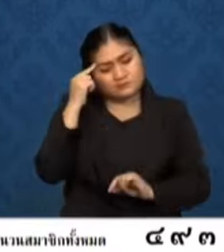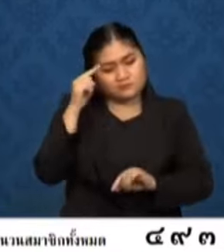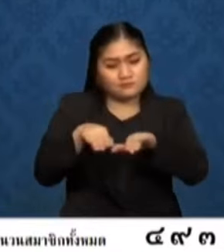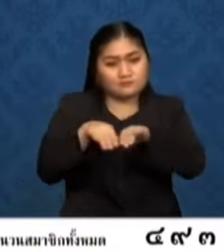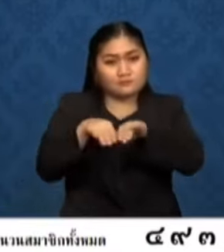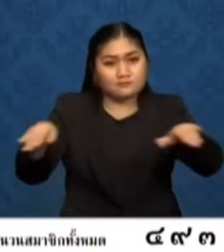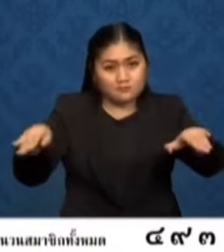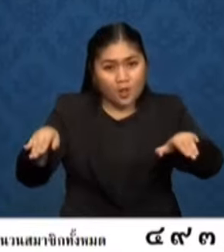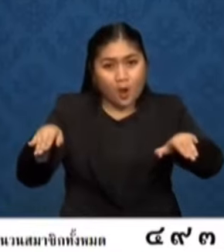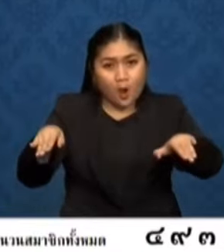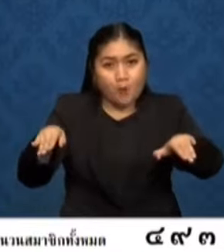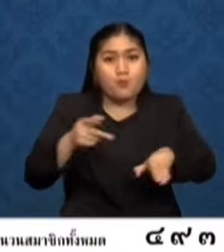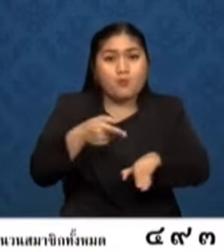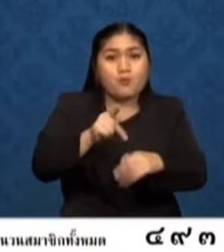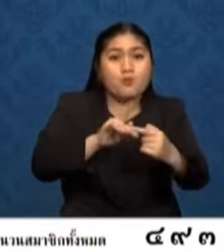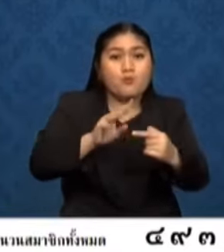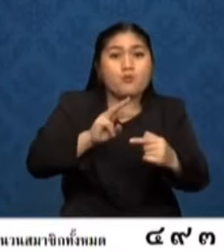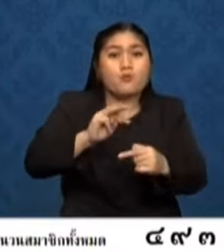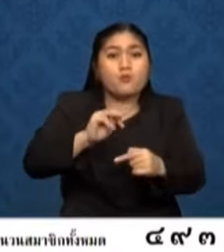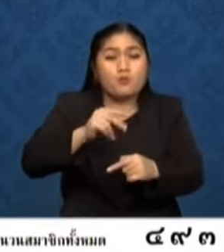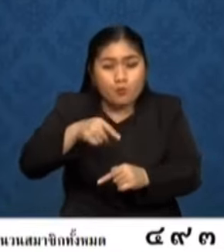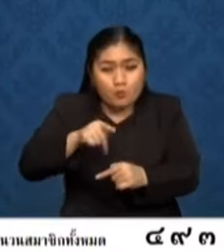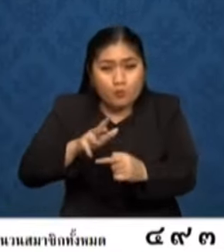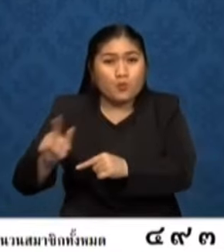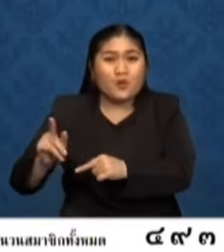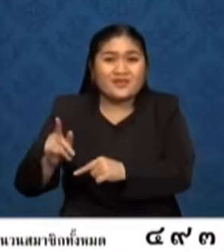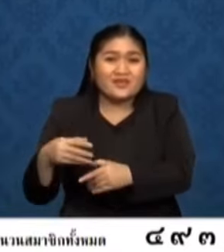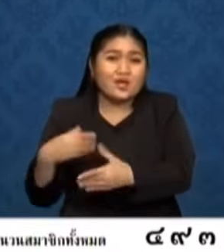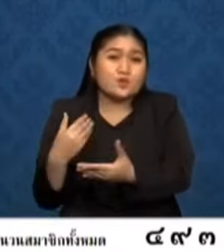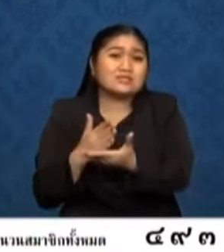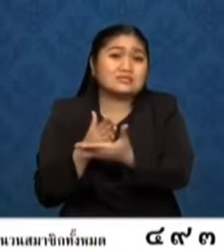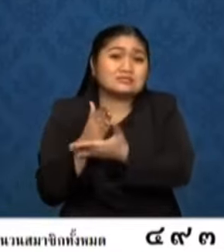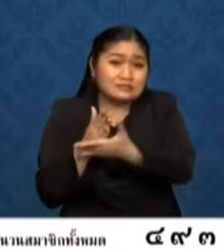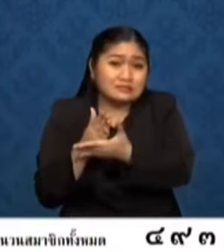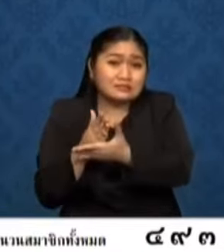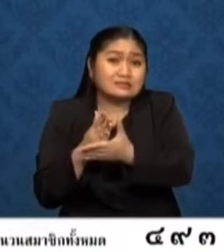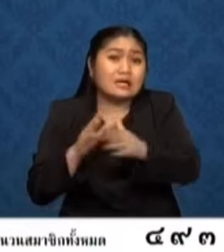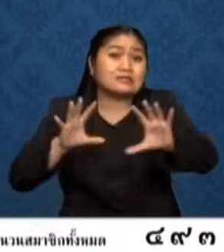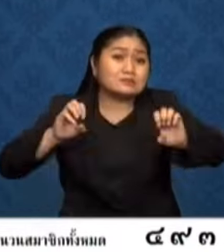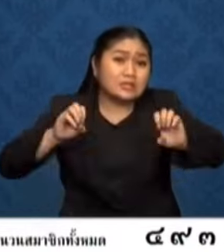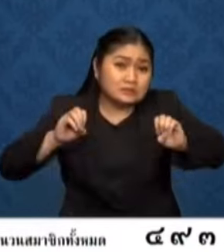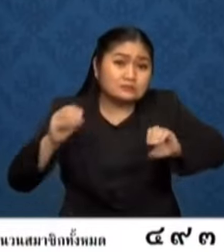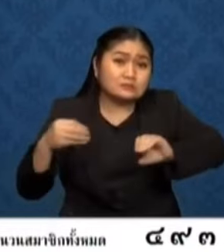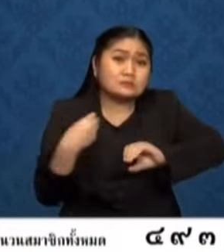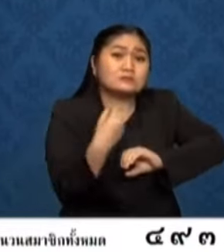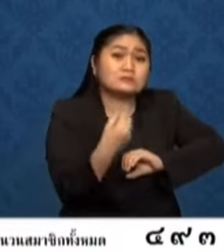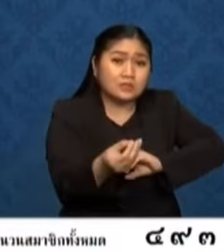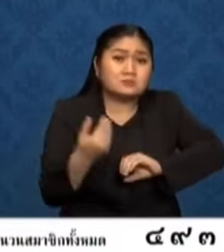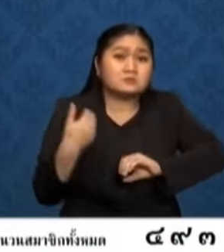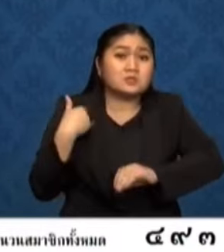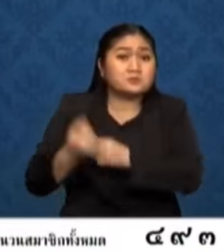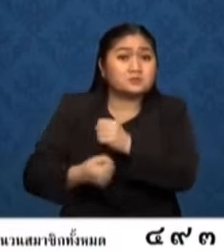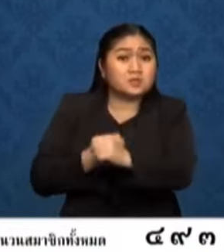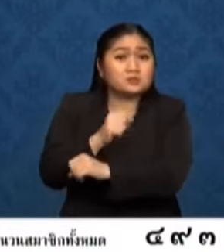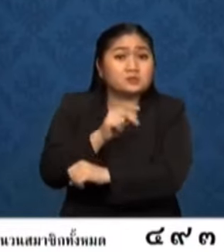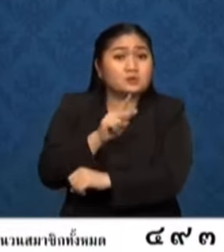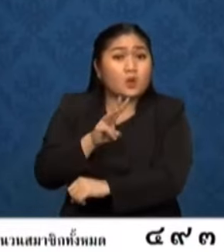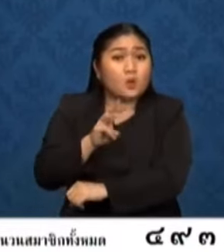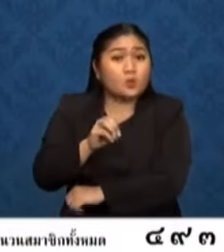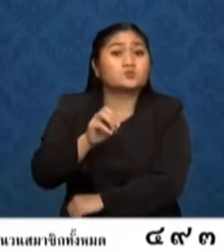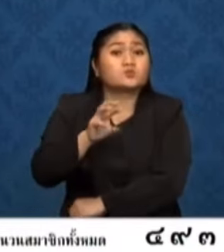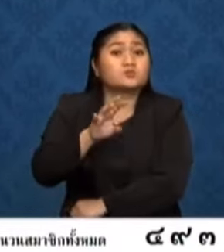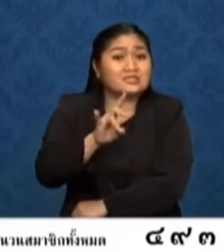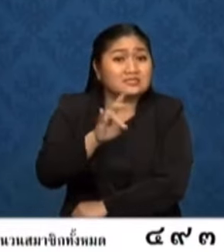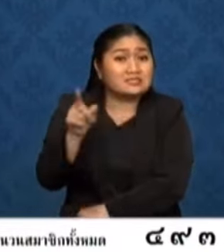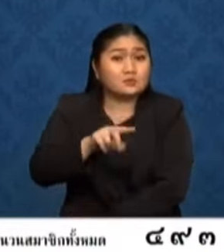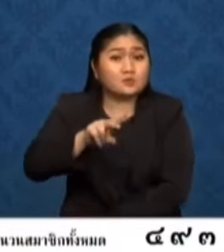มาตรการป้ยคนละครึ่งแทนการจายเงินชวยค่าเก็บเกี่วไ่ล 1,000 บาทในเรืดูการผลิต 2,567 ทับ 2,56